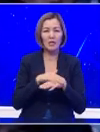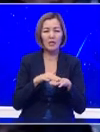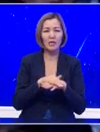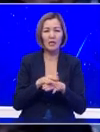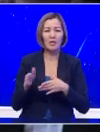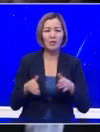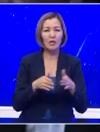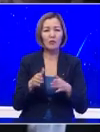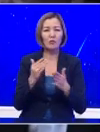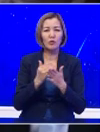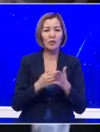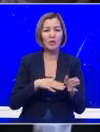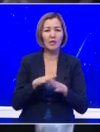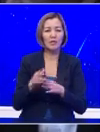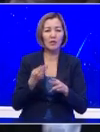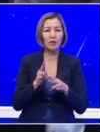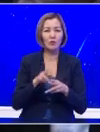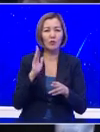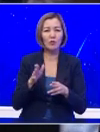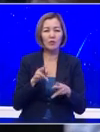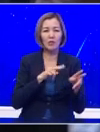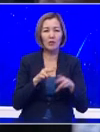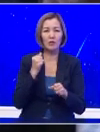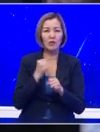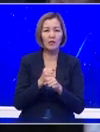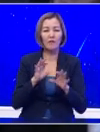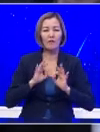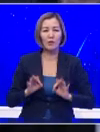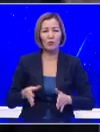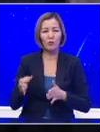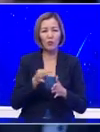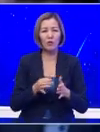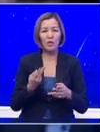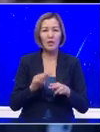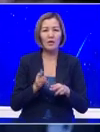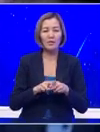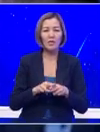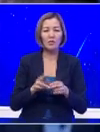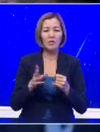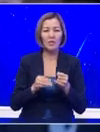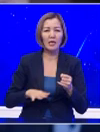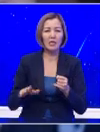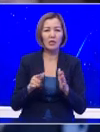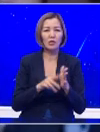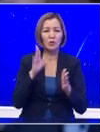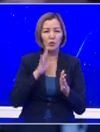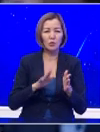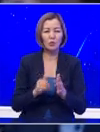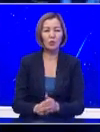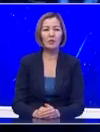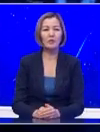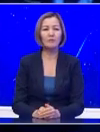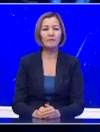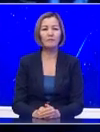в дорожную карту, реализации которой находятся на контроле главного прокурора области, а также главы края Жетісу.